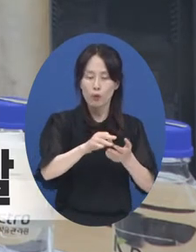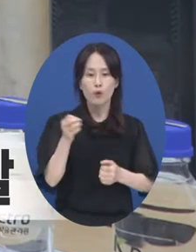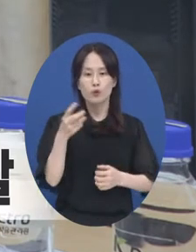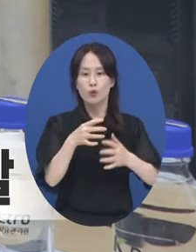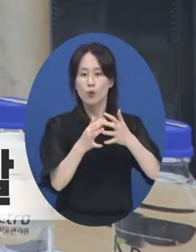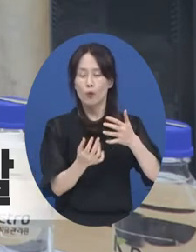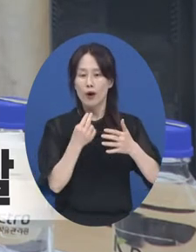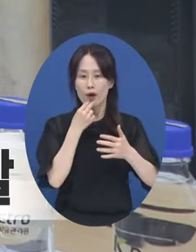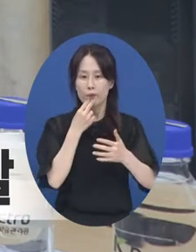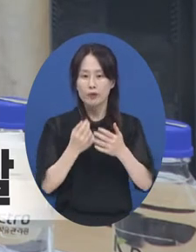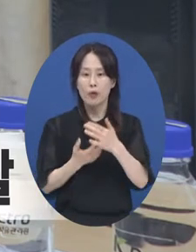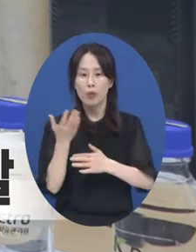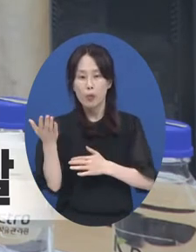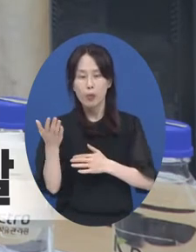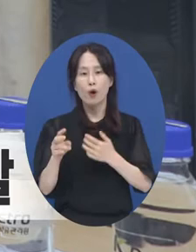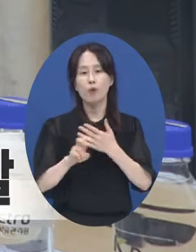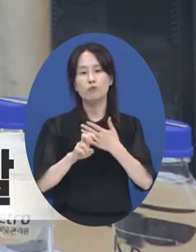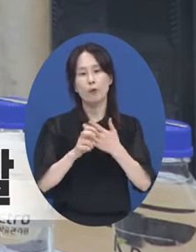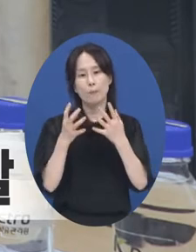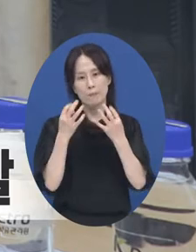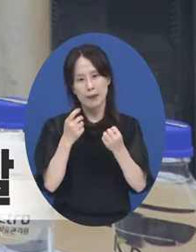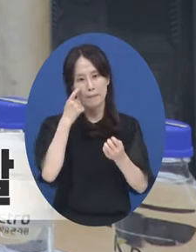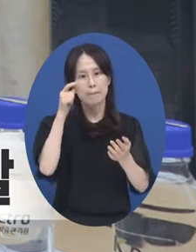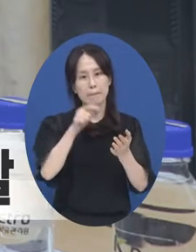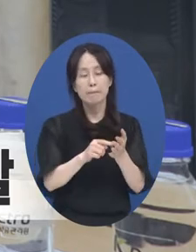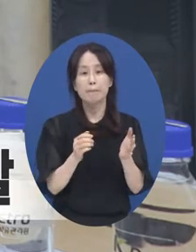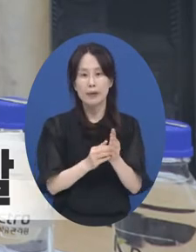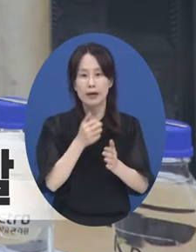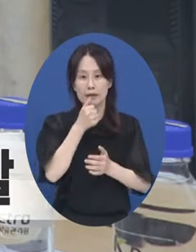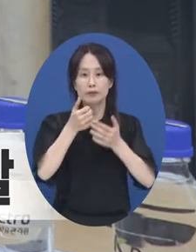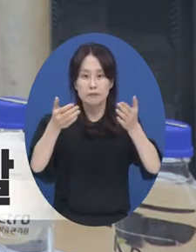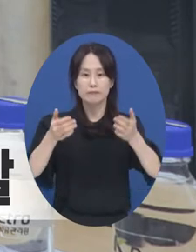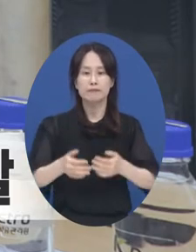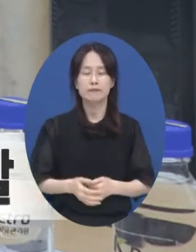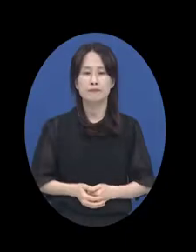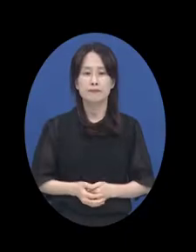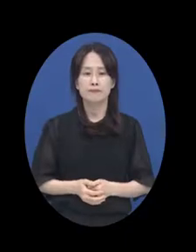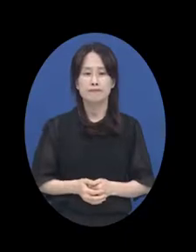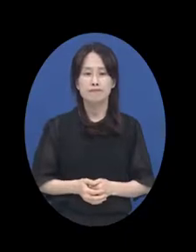세금탈루 까지 1 삼았습니다 최 창 순 기자가 보도합니다